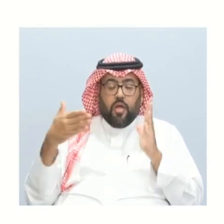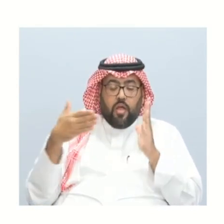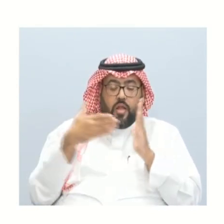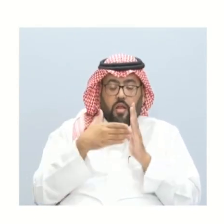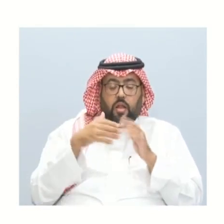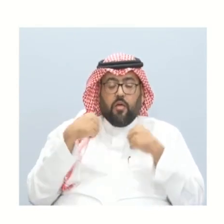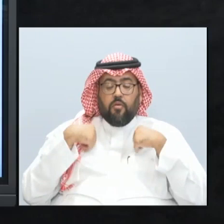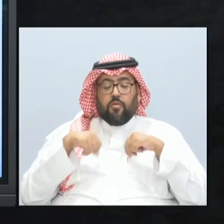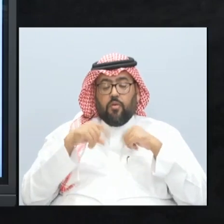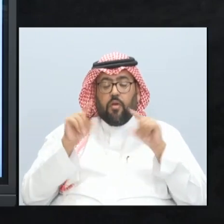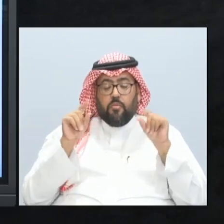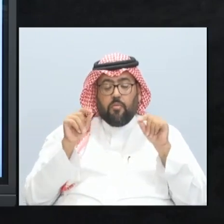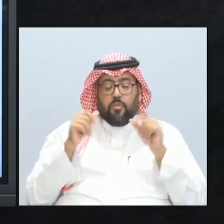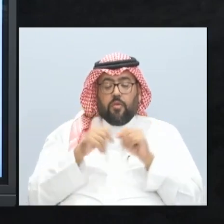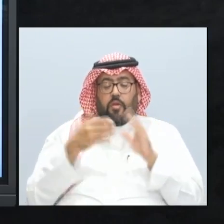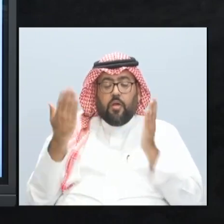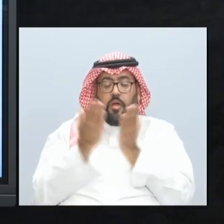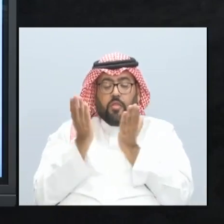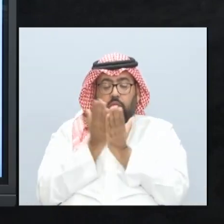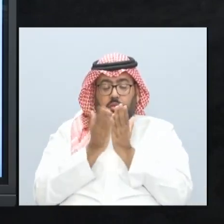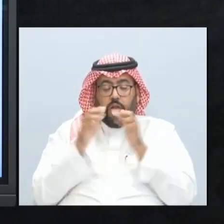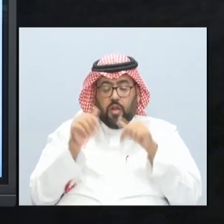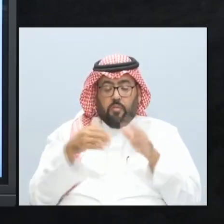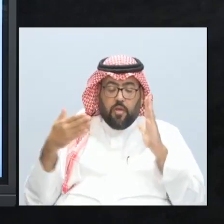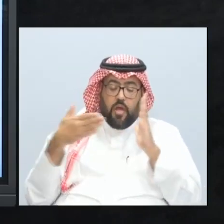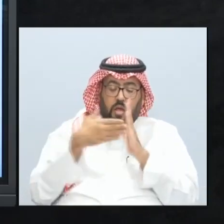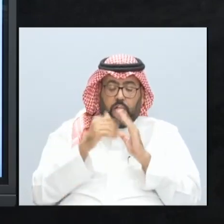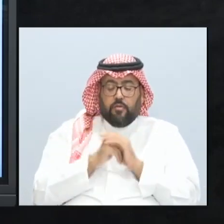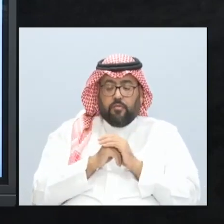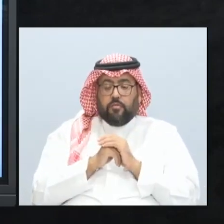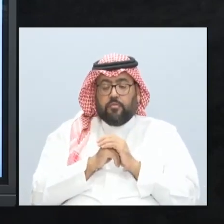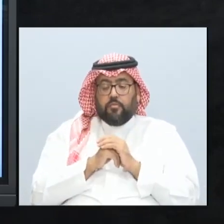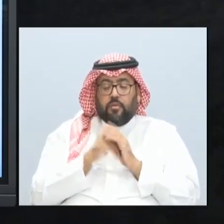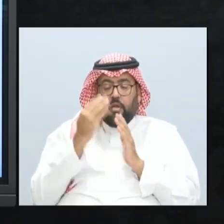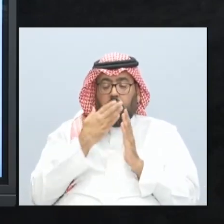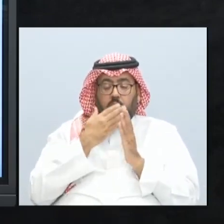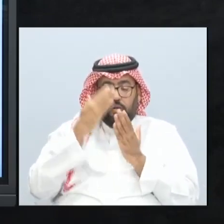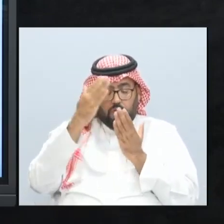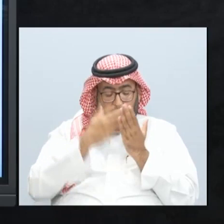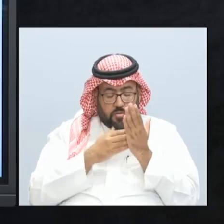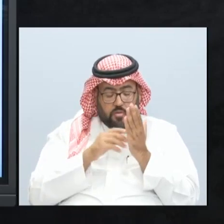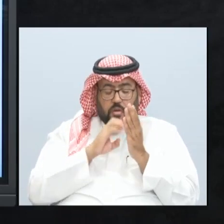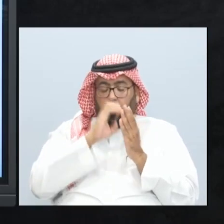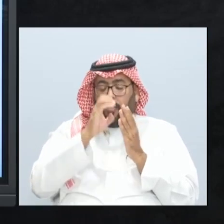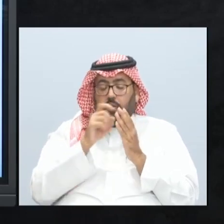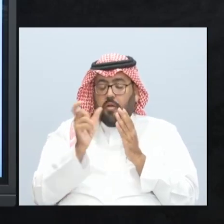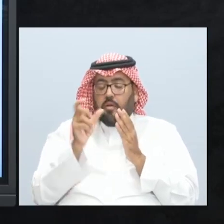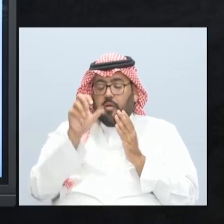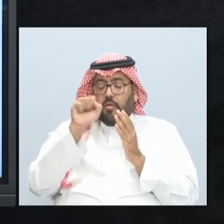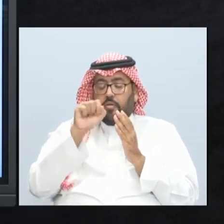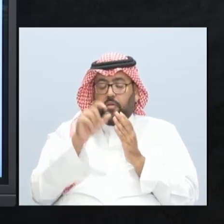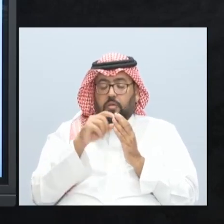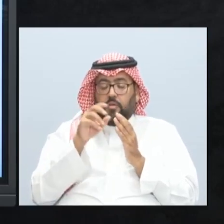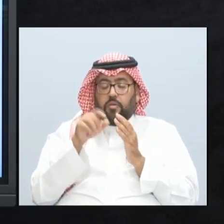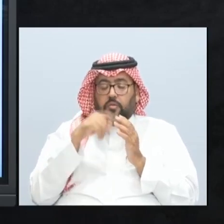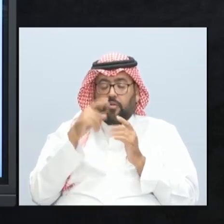ايها الابطال نكون قد وصلنا الى نهايه درسنا بعد ان قرانا النص واجبنا عن بعض